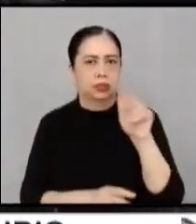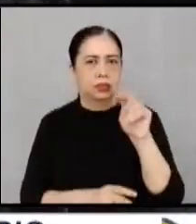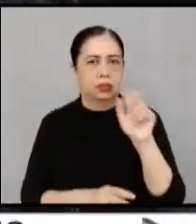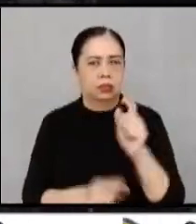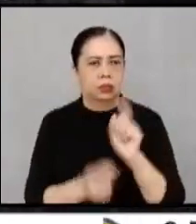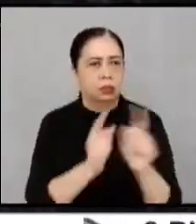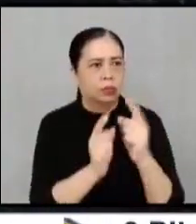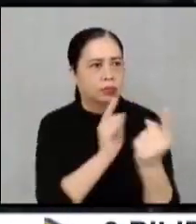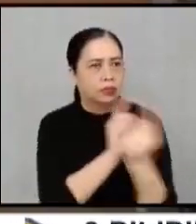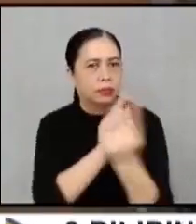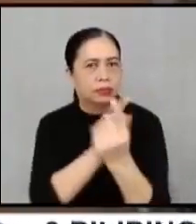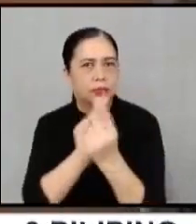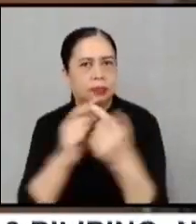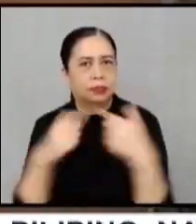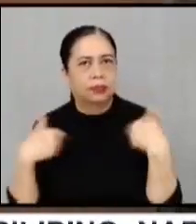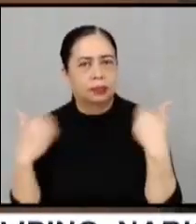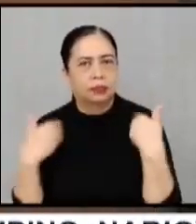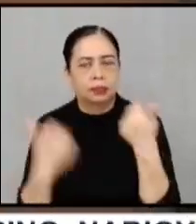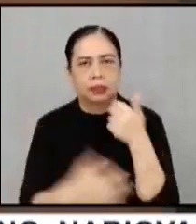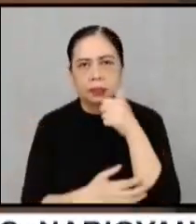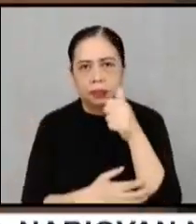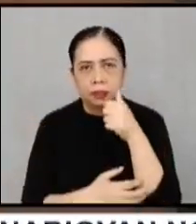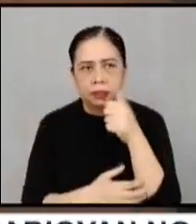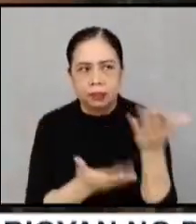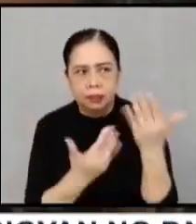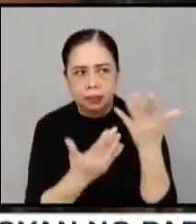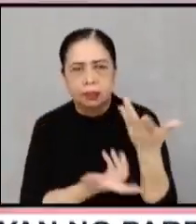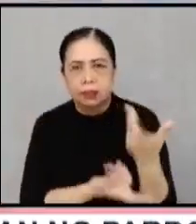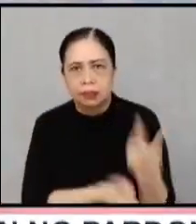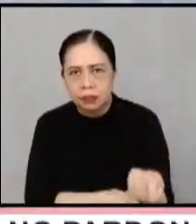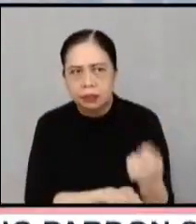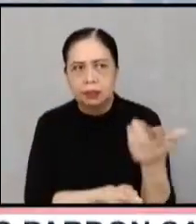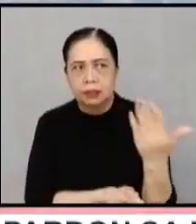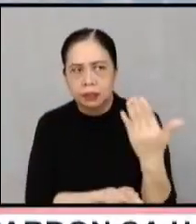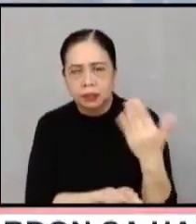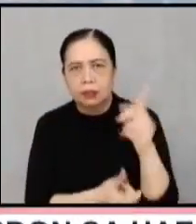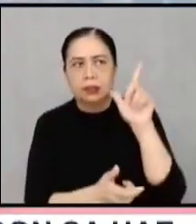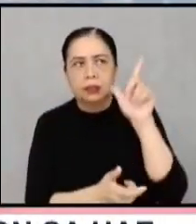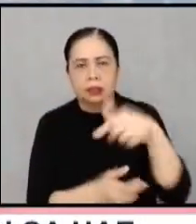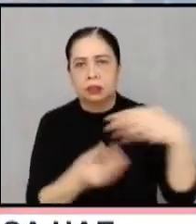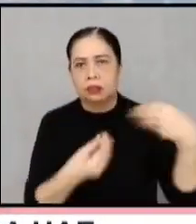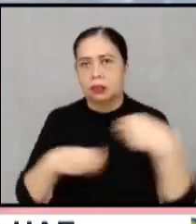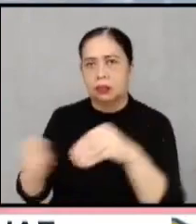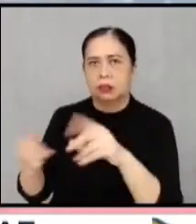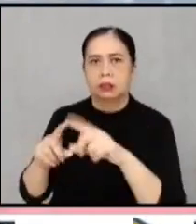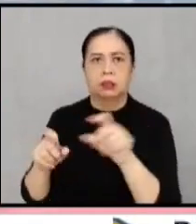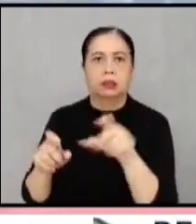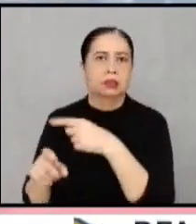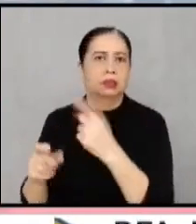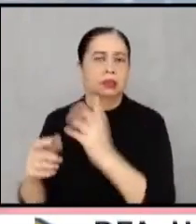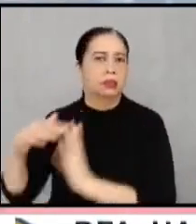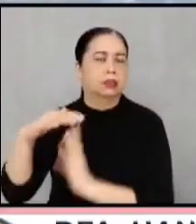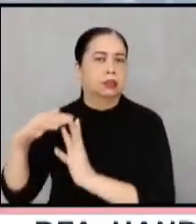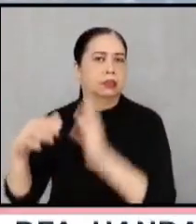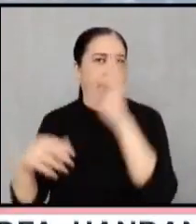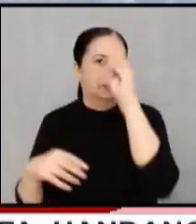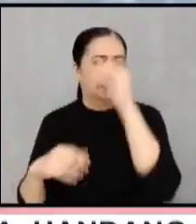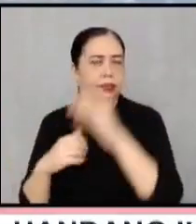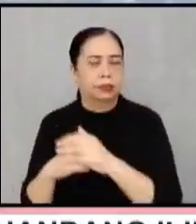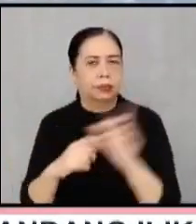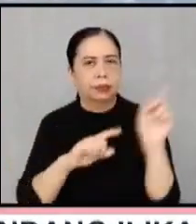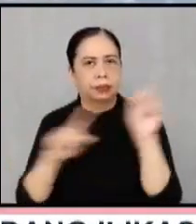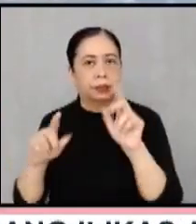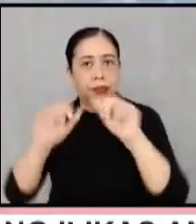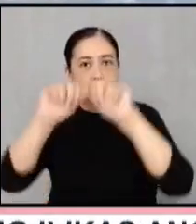sa mga minor de edad para kuhanin ang loob ng mga ito at saka ibubugaw sa kanyang mga parokyano. Pagdating namin sa apartel, nakita